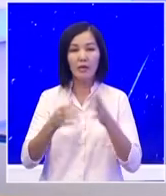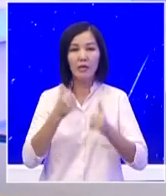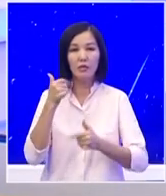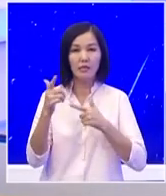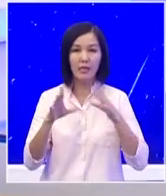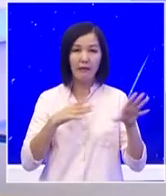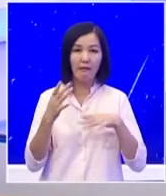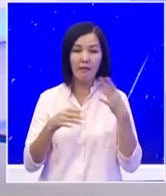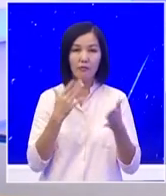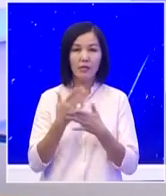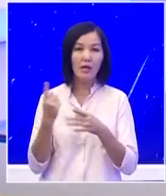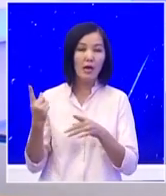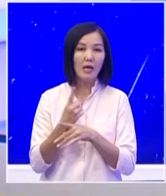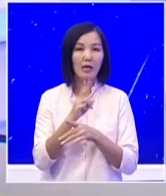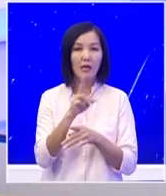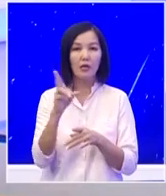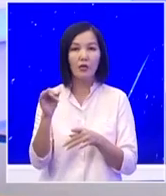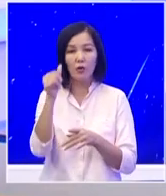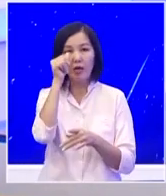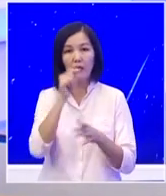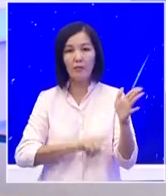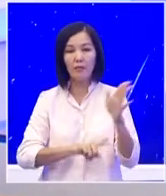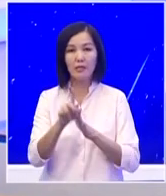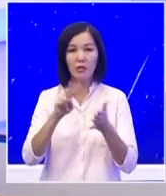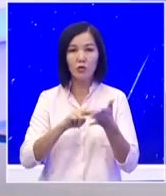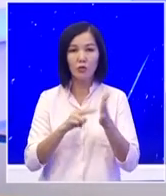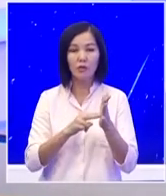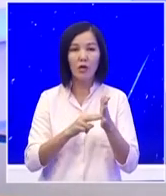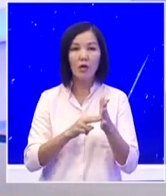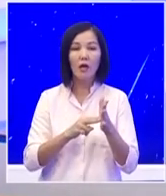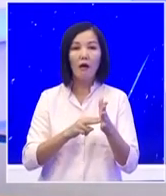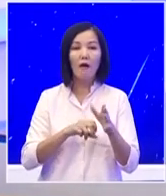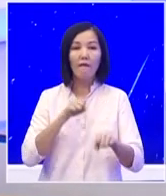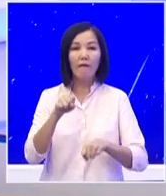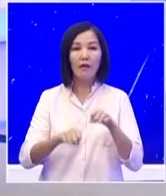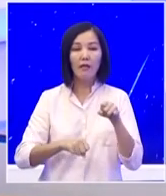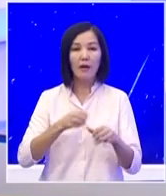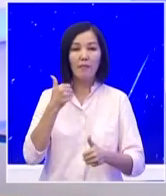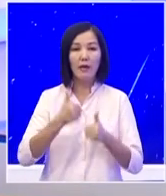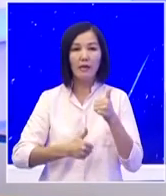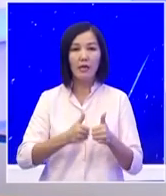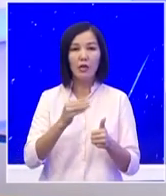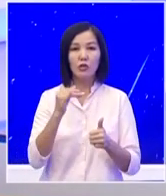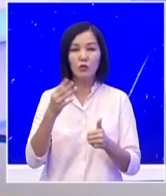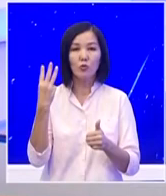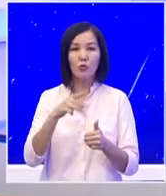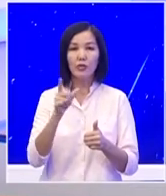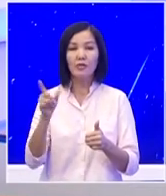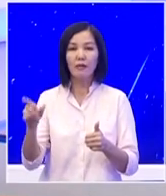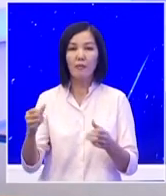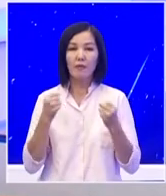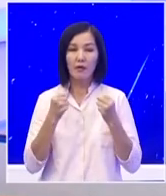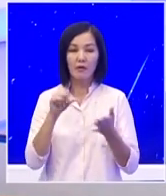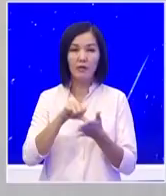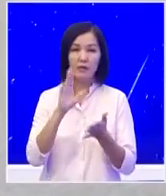жарыстарға дайындалып жатыр. Алғашқы сайыс 40 айының басына жоспарланған. Бұл велобайгеге жетісулық 30 велоспортшы қатыспақ.